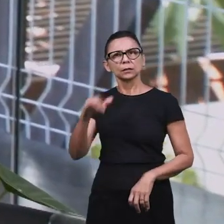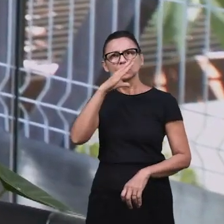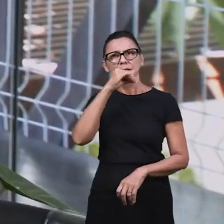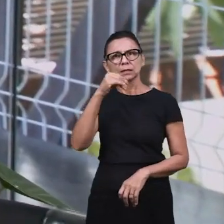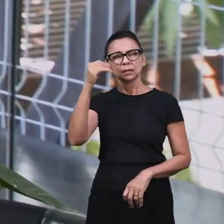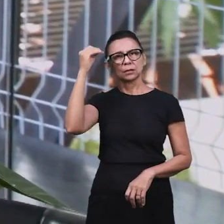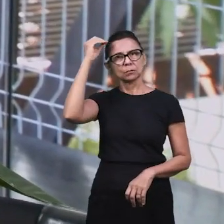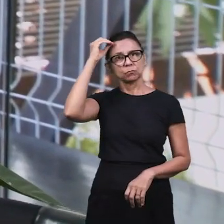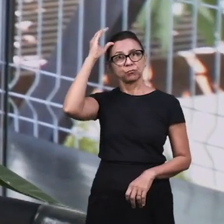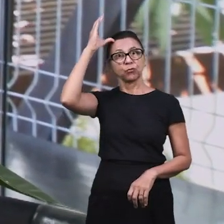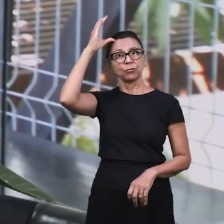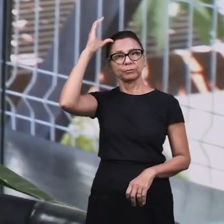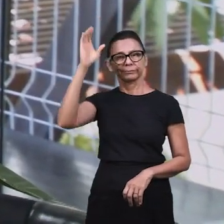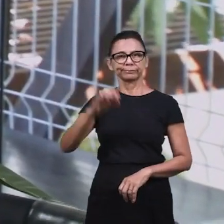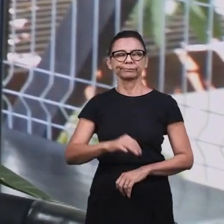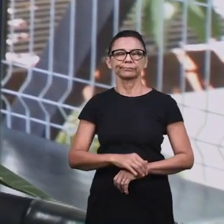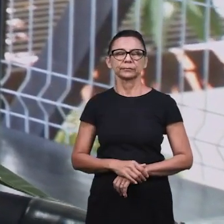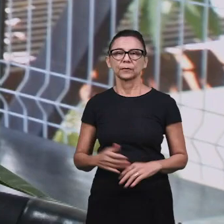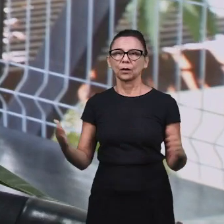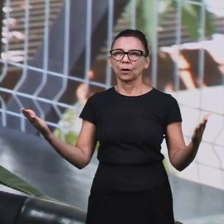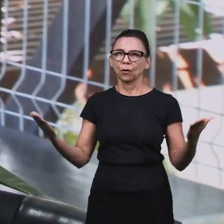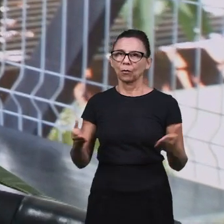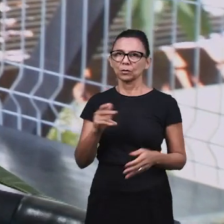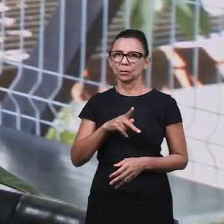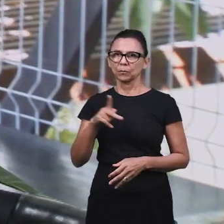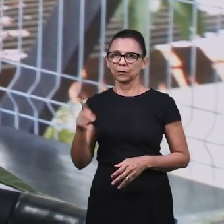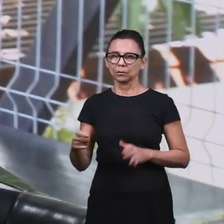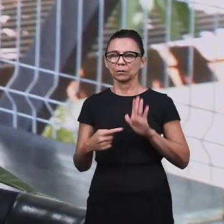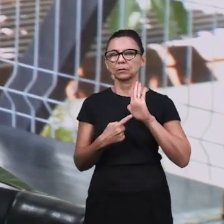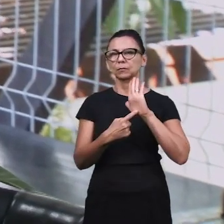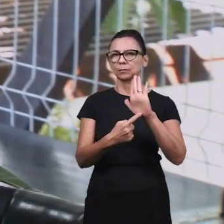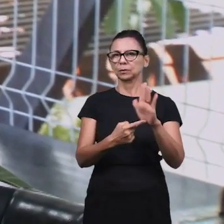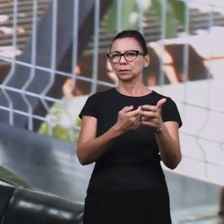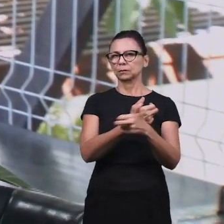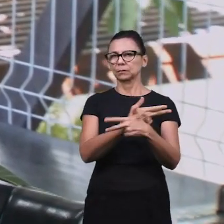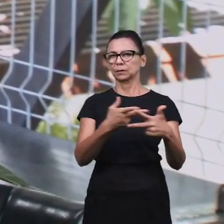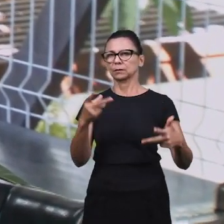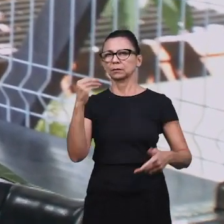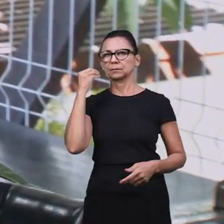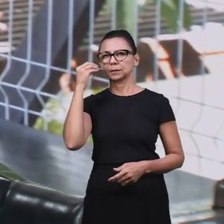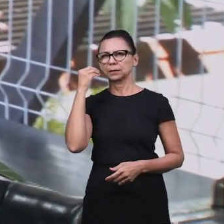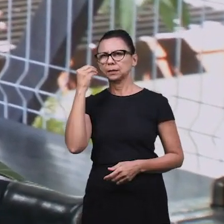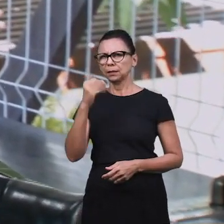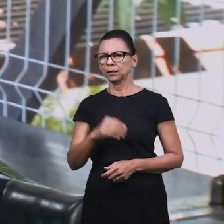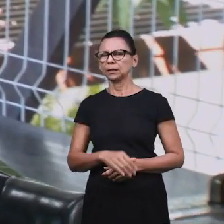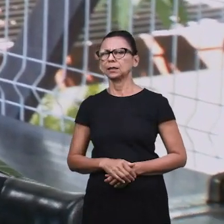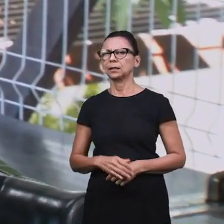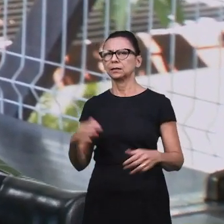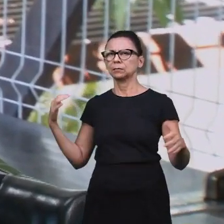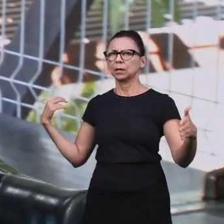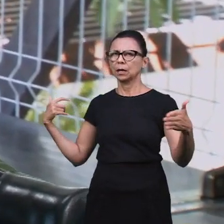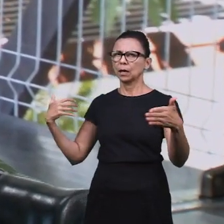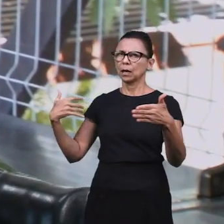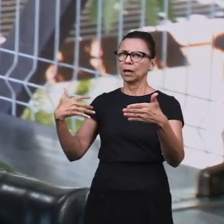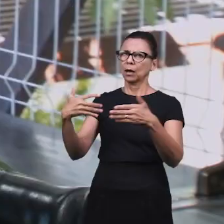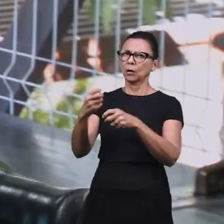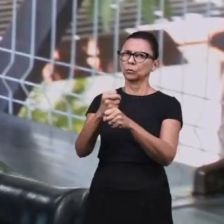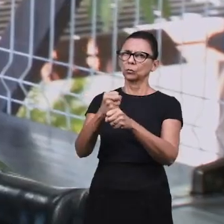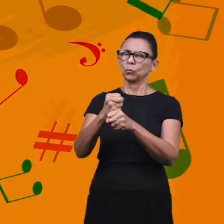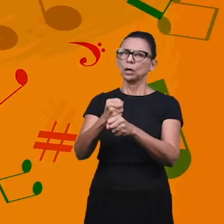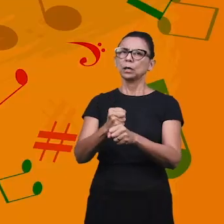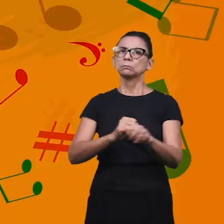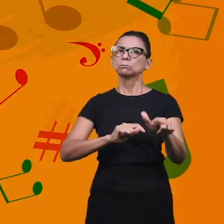Aujourd'hui, dans le volet Parfaite louange, la professeure Janaïne va montrer plusieurs expériences vécues pendant la réalisation de ce